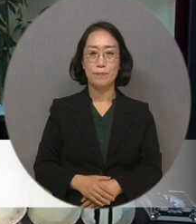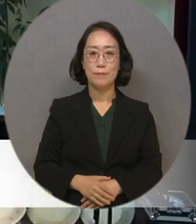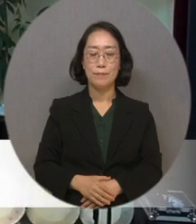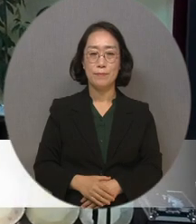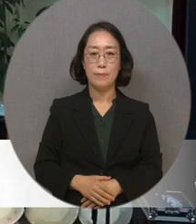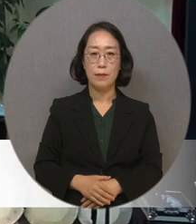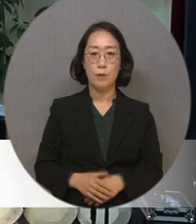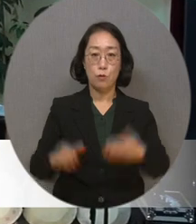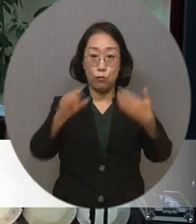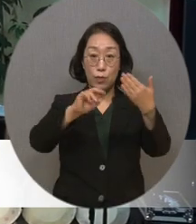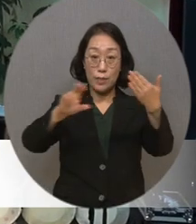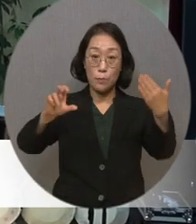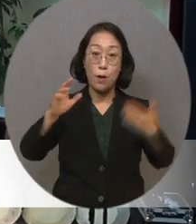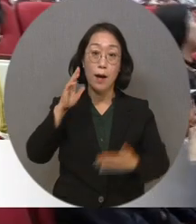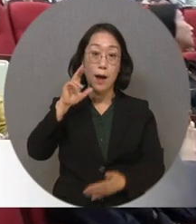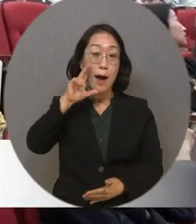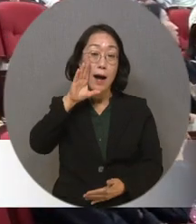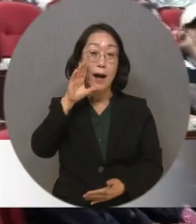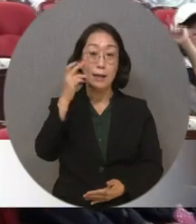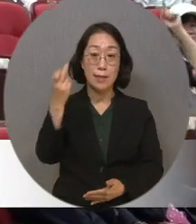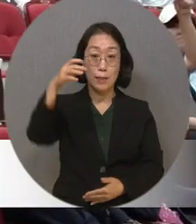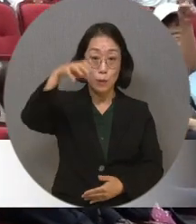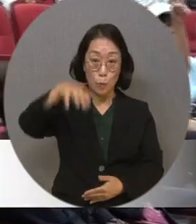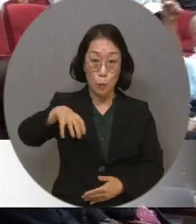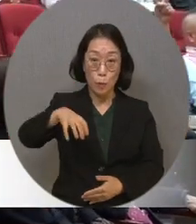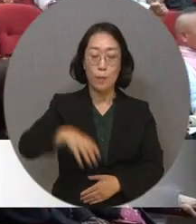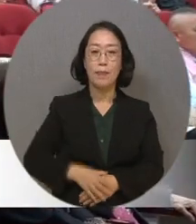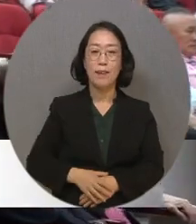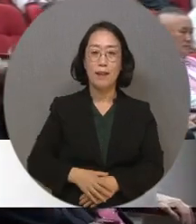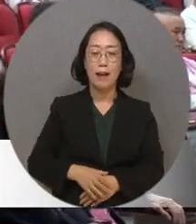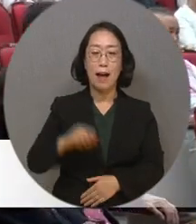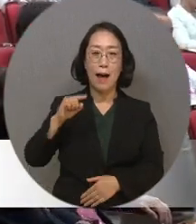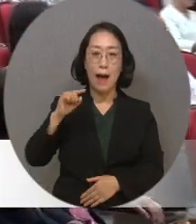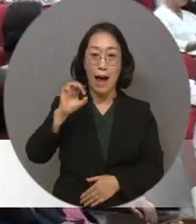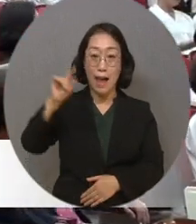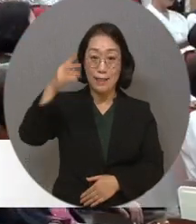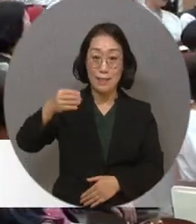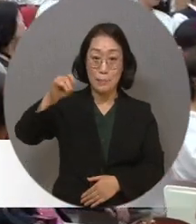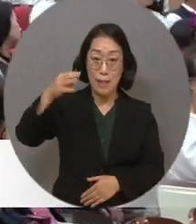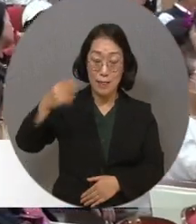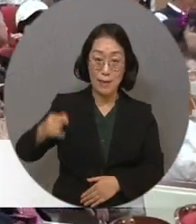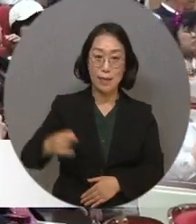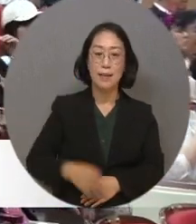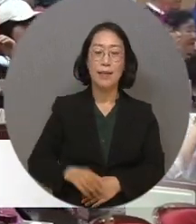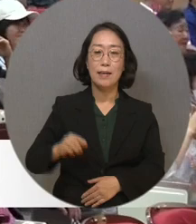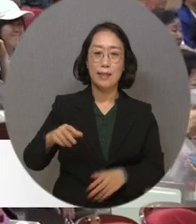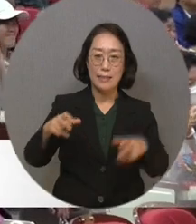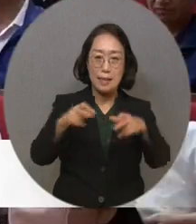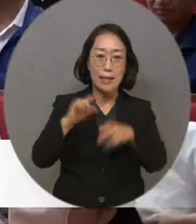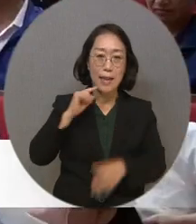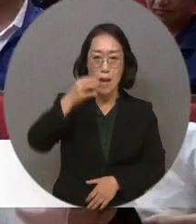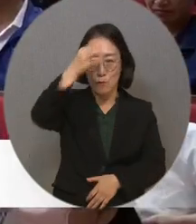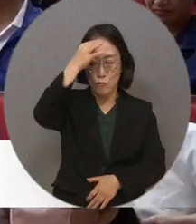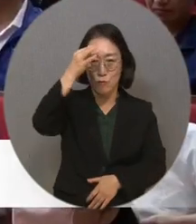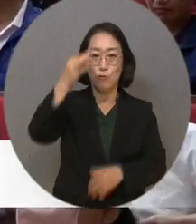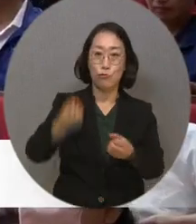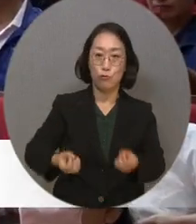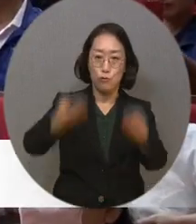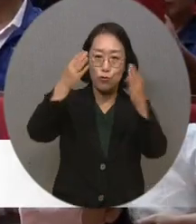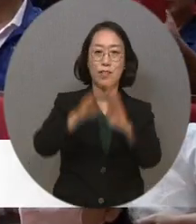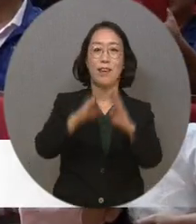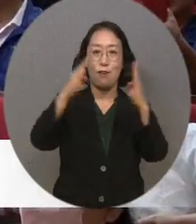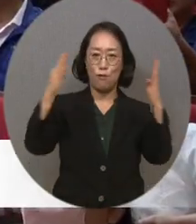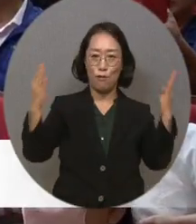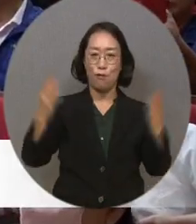지난 25일 아산시 청소년교육문화센터에서 아트밸리 아산 2023 장애인예술제가 개최되었습니다.